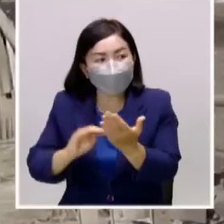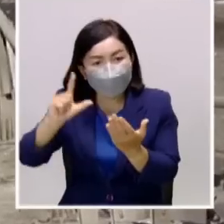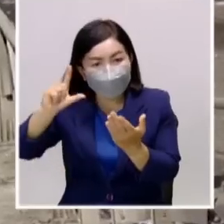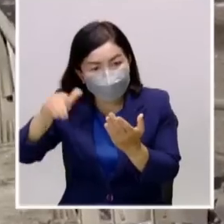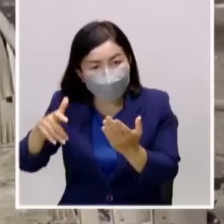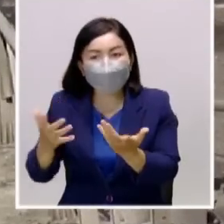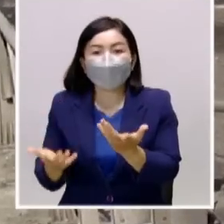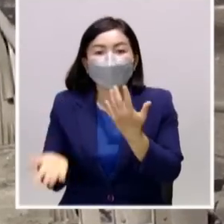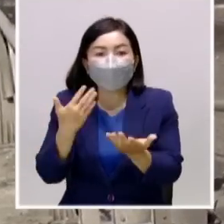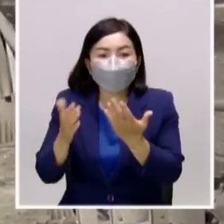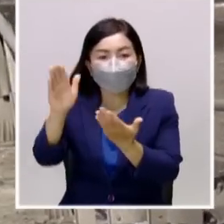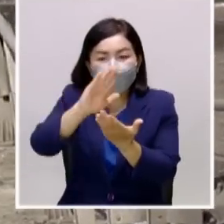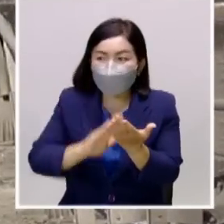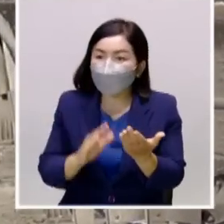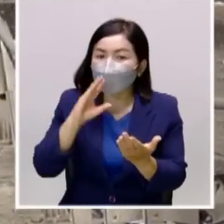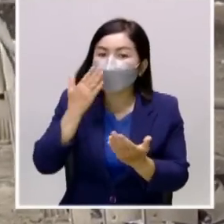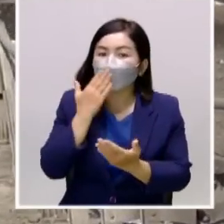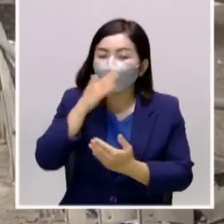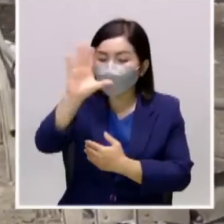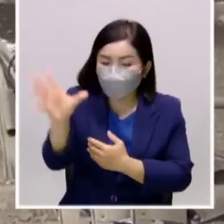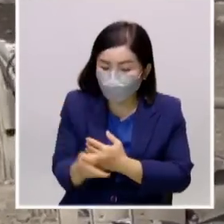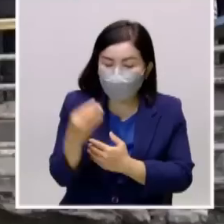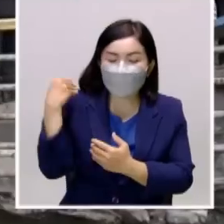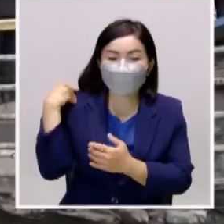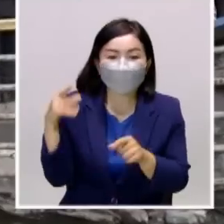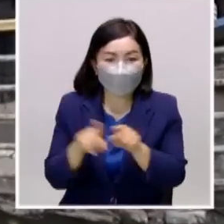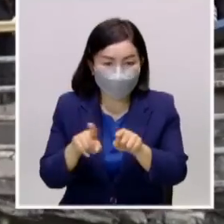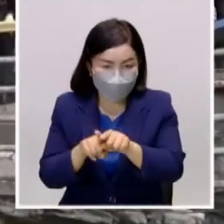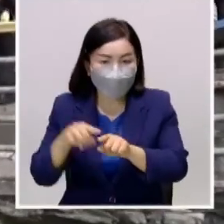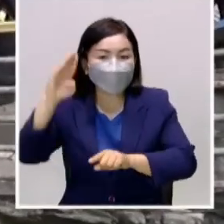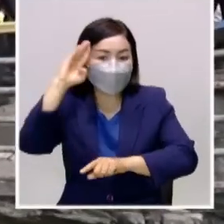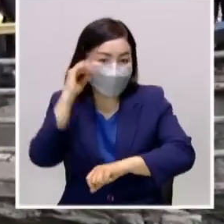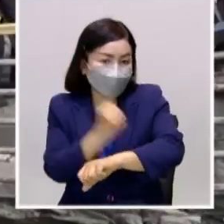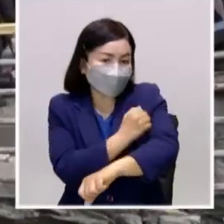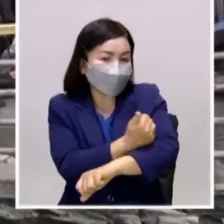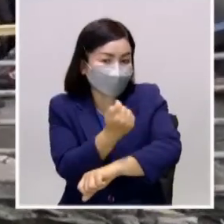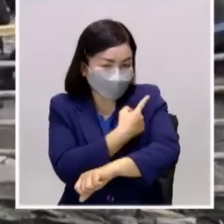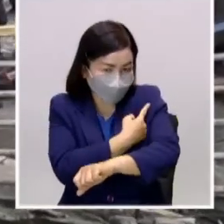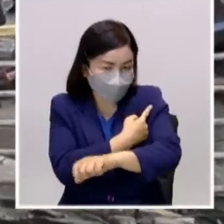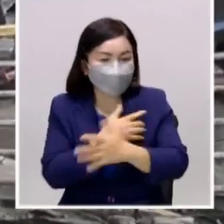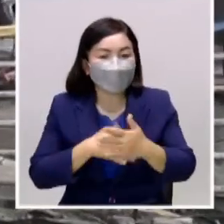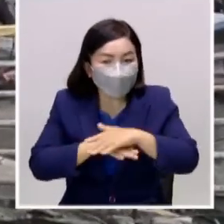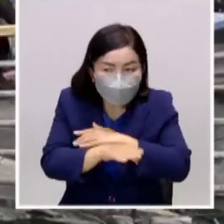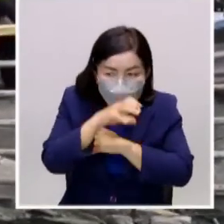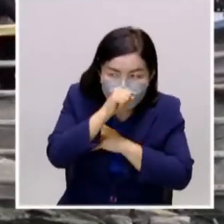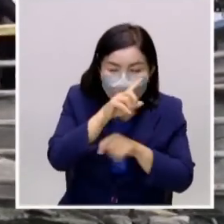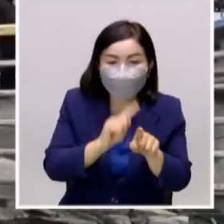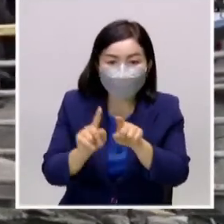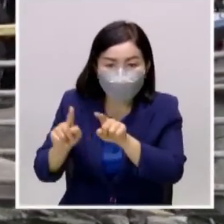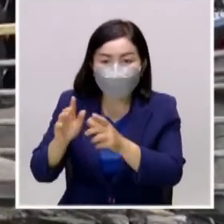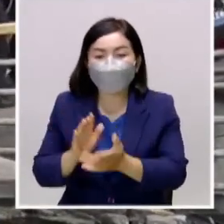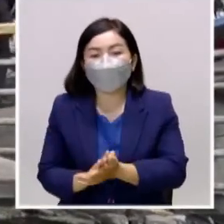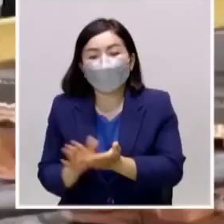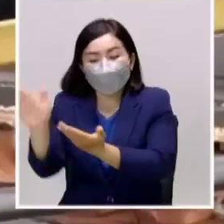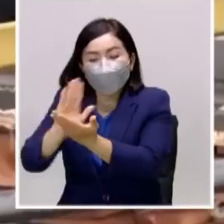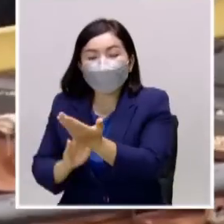ก็ที่สาธารณรัฐแอฟริกากลางครับส่วนสถานการณ์ล่าสุดในเมืองหลวงของยูเครนครับไม่ว่าจะเป็นกรุงเคียฟแล้วก็เ